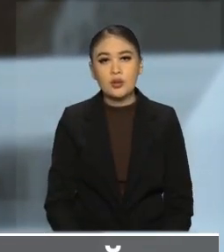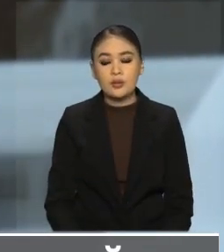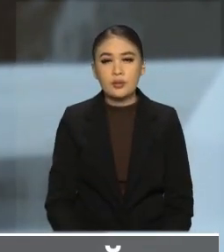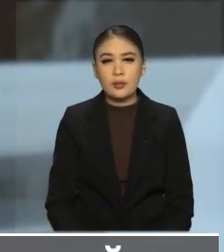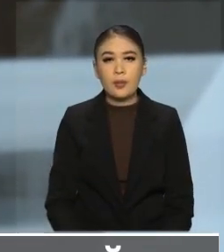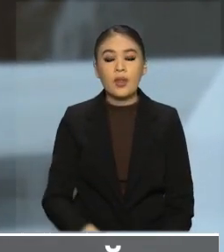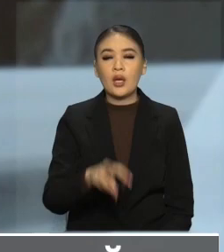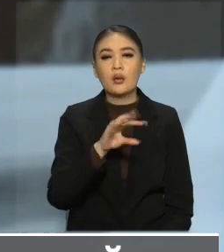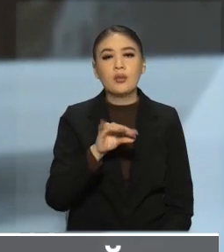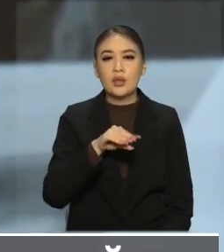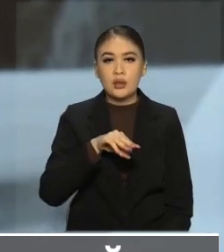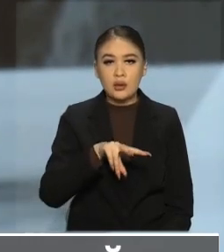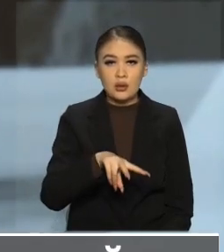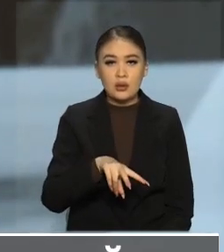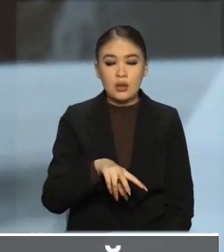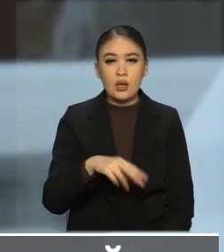Метлдің